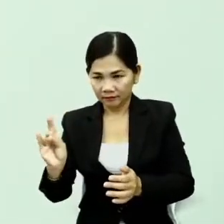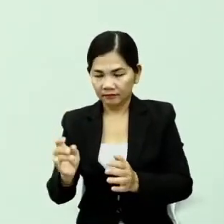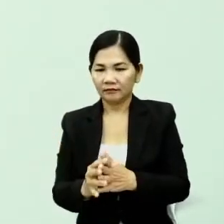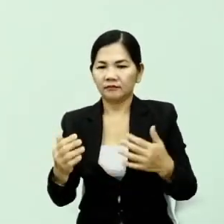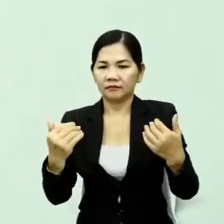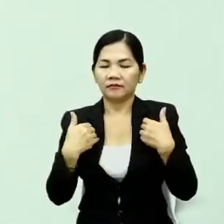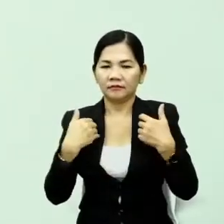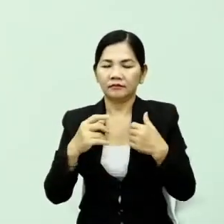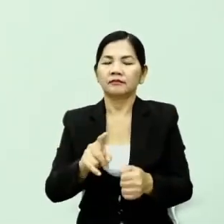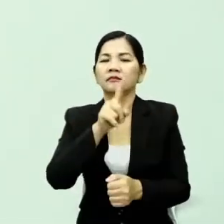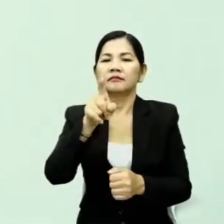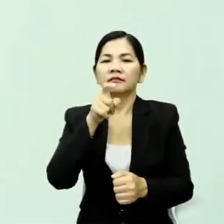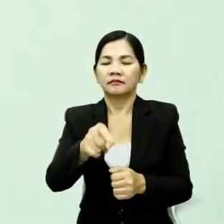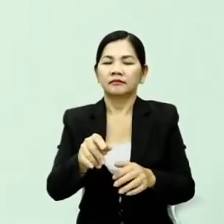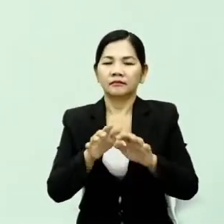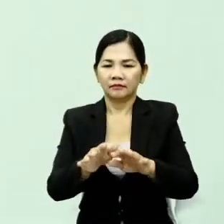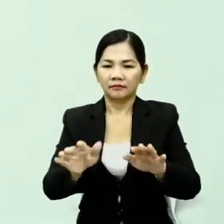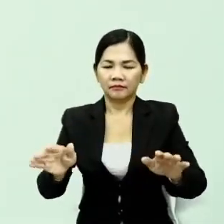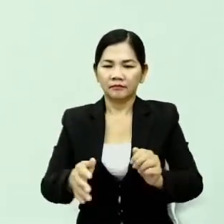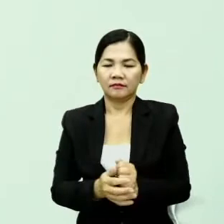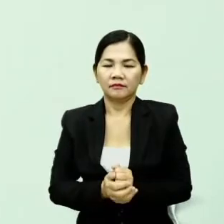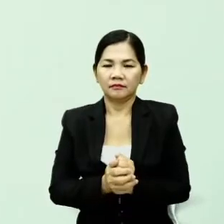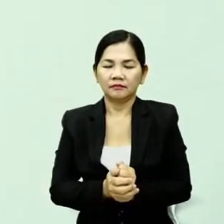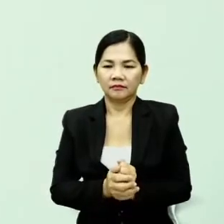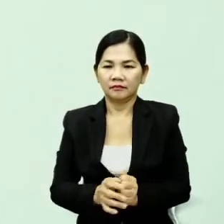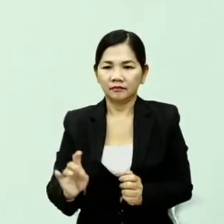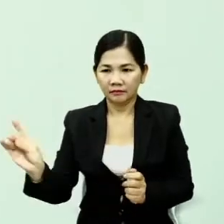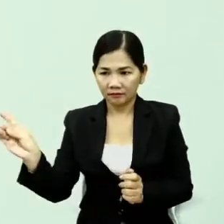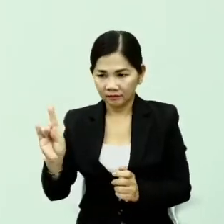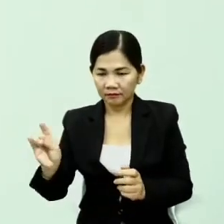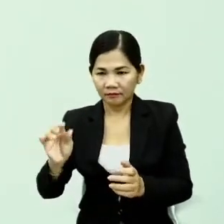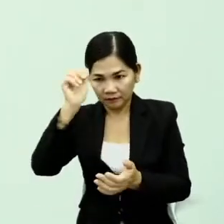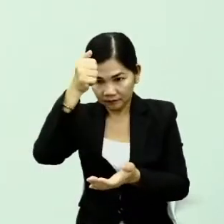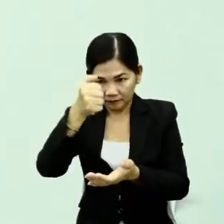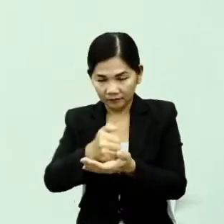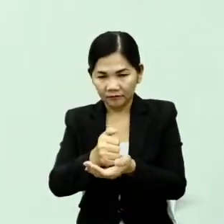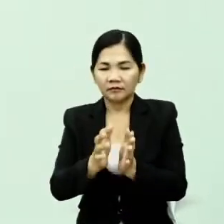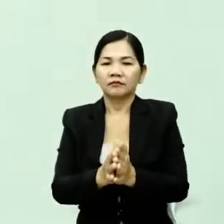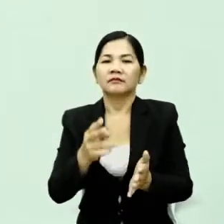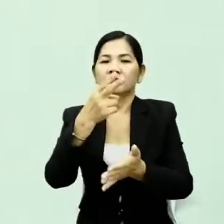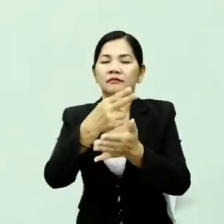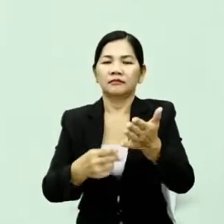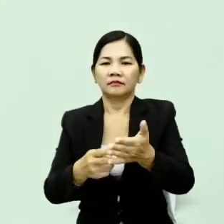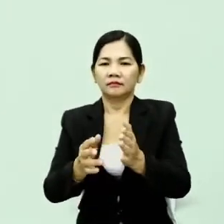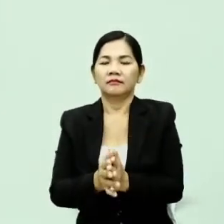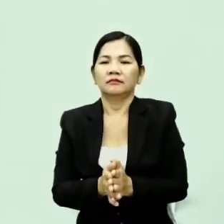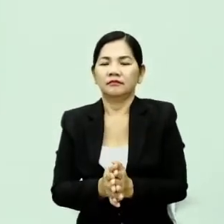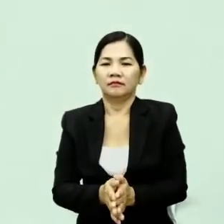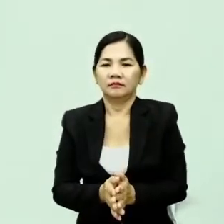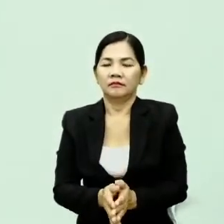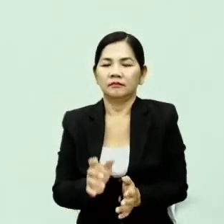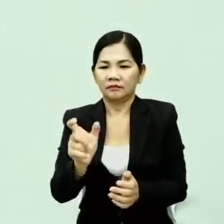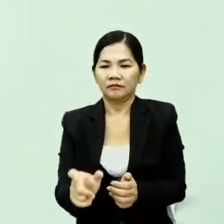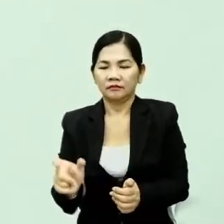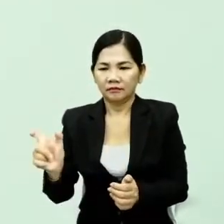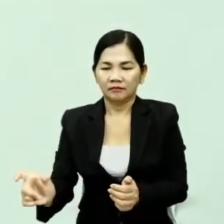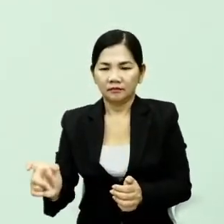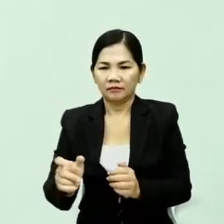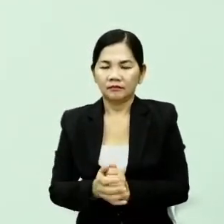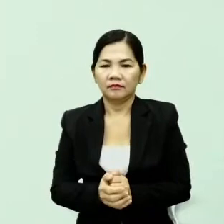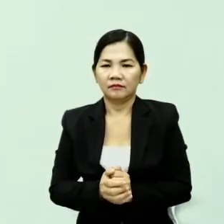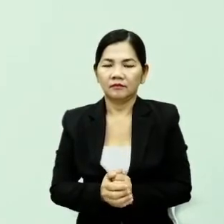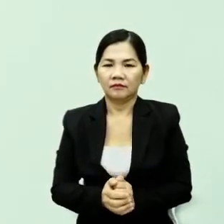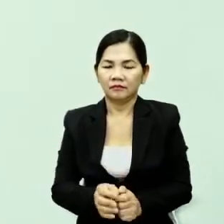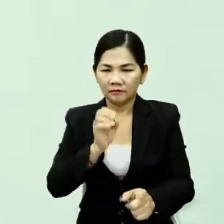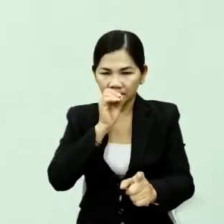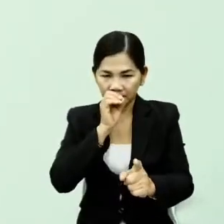kêu miên sầm nô su tất cả con tất cả kia cha ta sạt đó pha bây giờ ở vậy khá đó một nụ cha chẳng này kêu